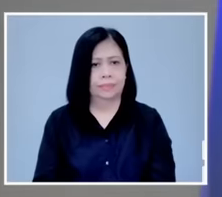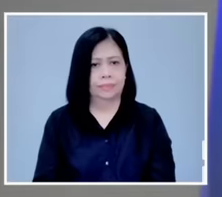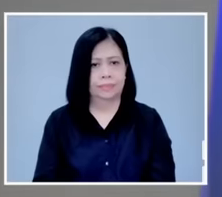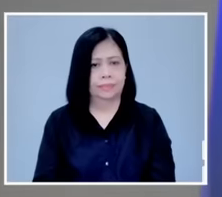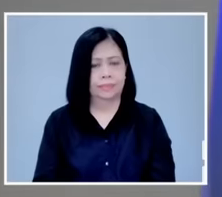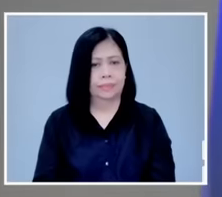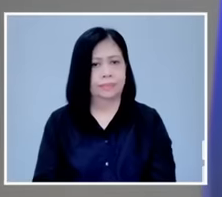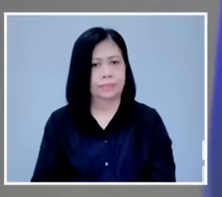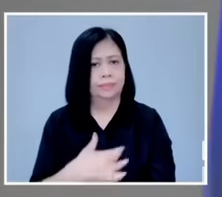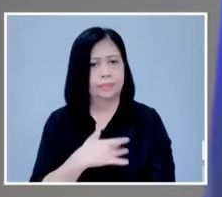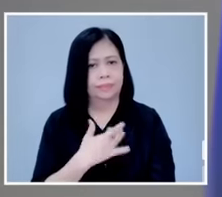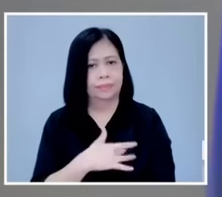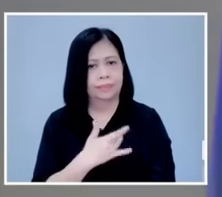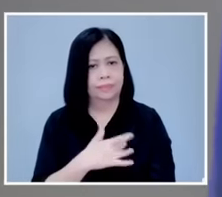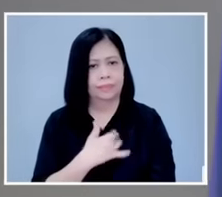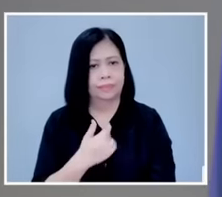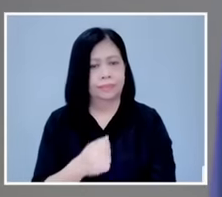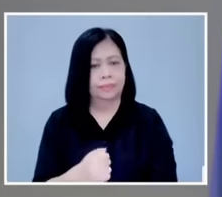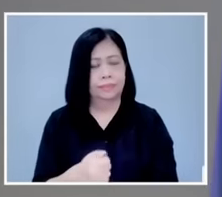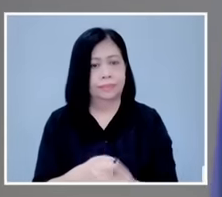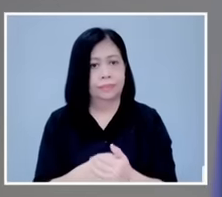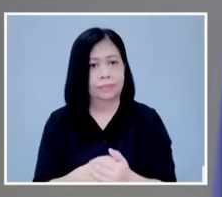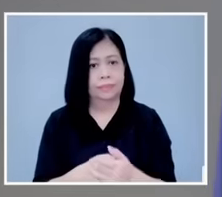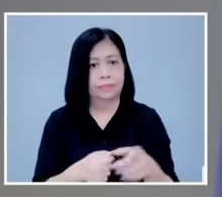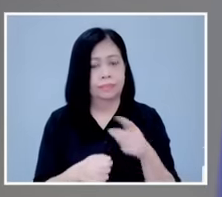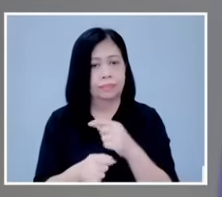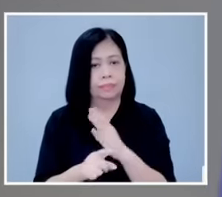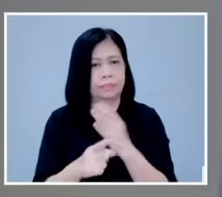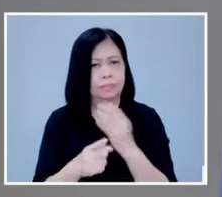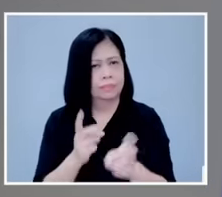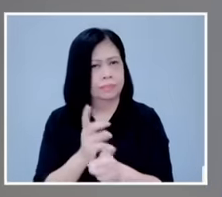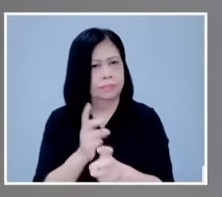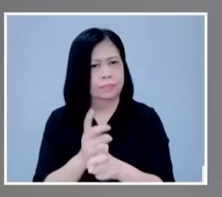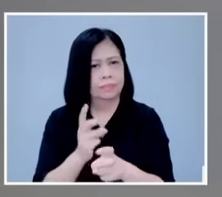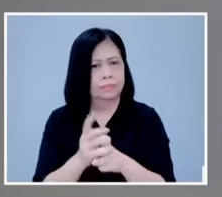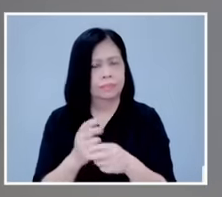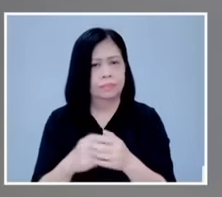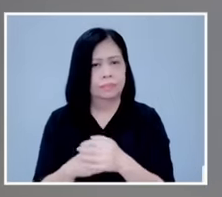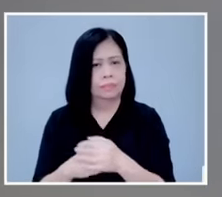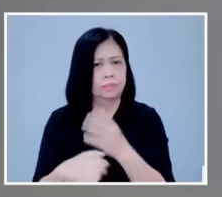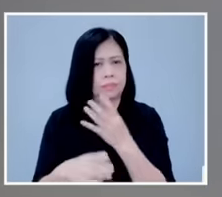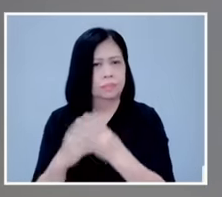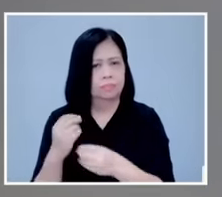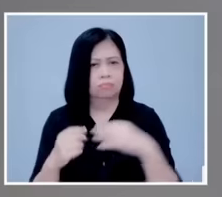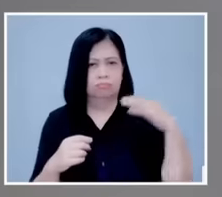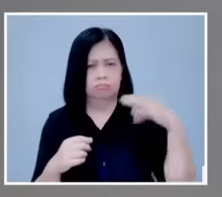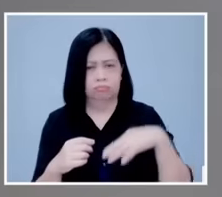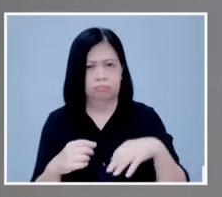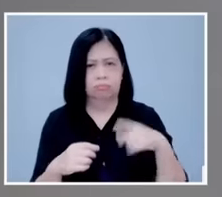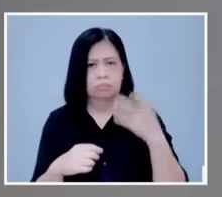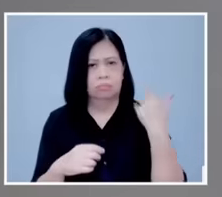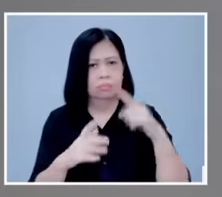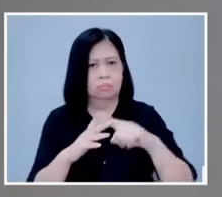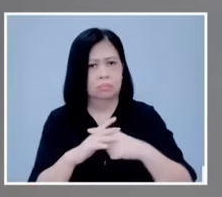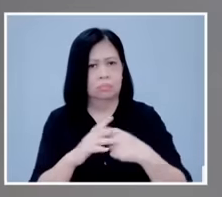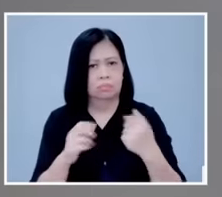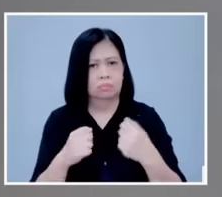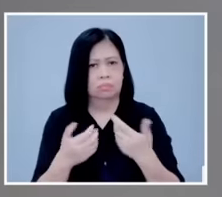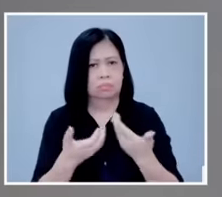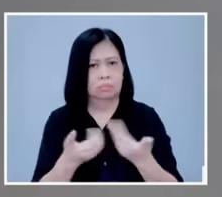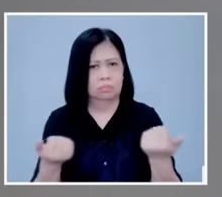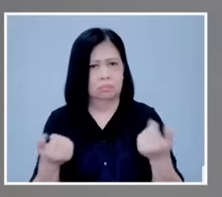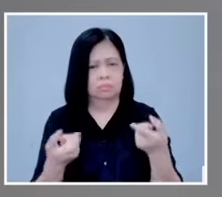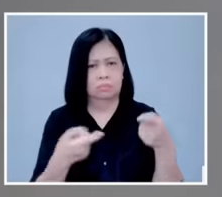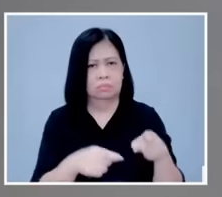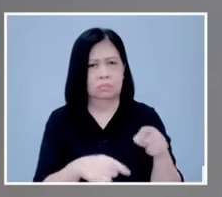Ramdam ng mga residente ng mga Embo Barangay ang hirap sa pagkakawala ng kanilang mga benepisyo mula sa pamahalang lungsod ng